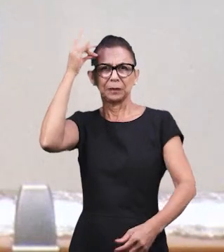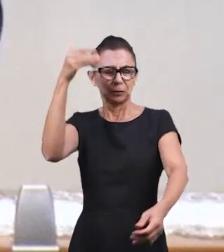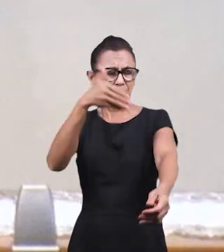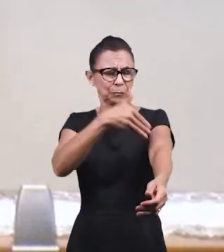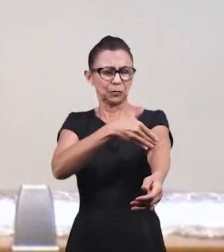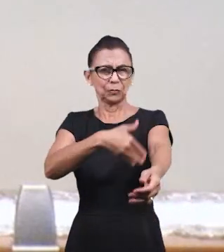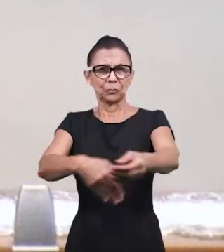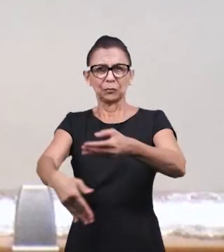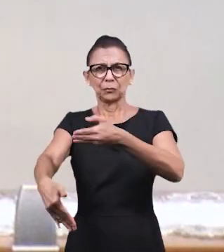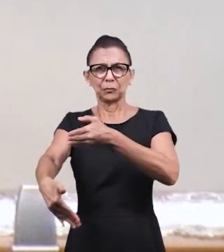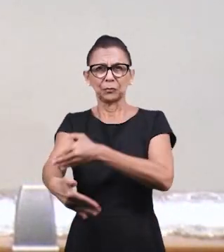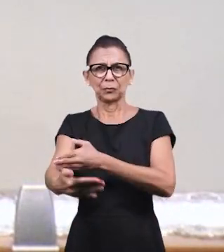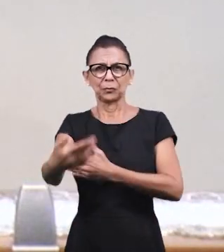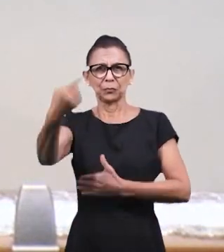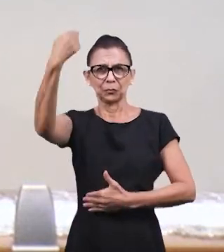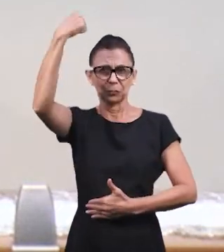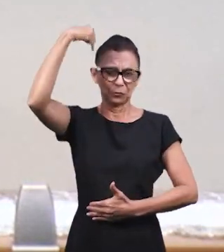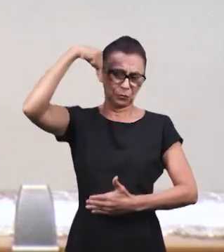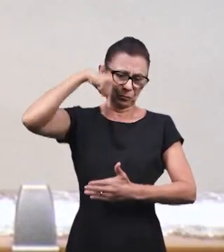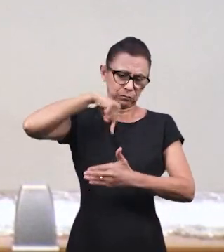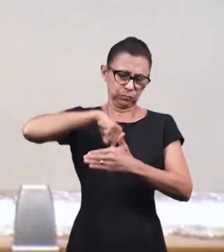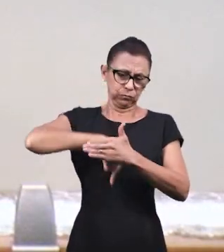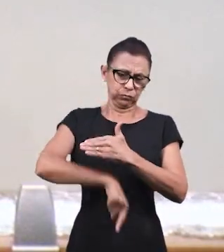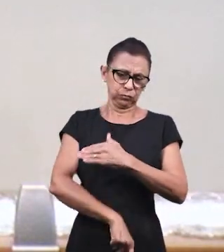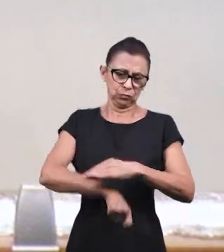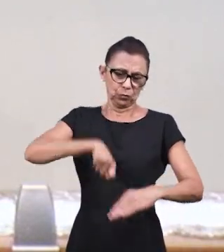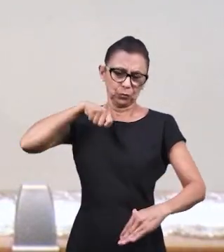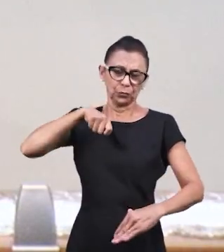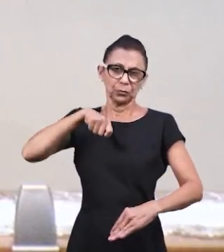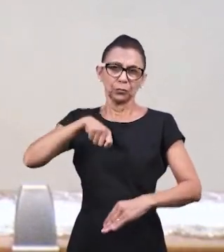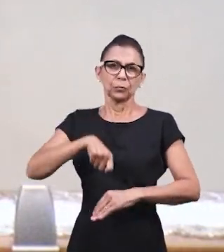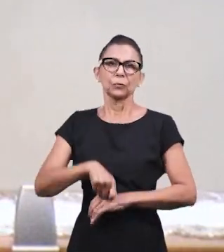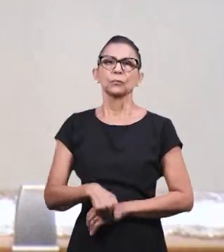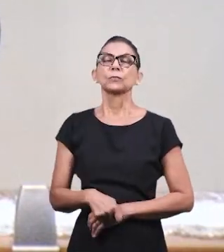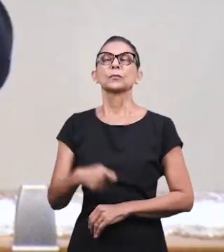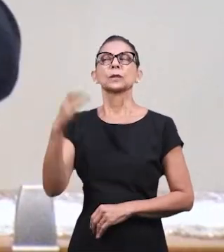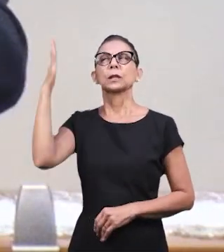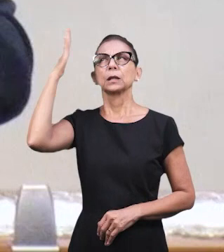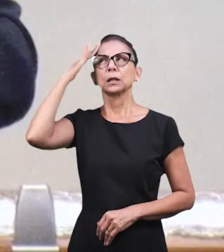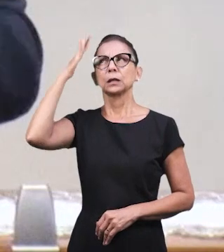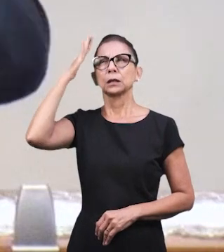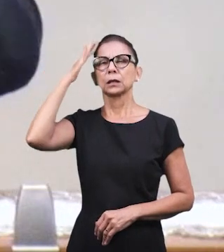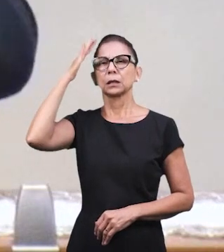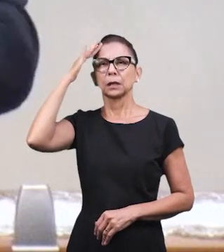и судят по мышления и намерение сердечные